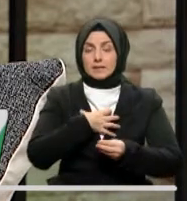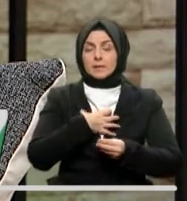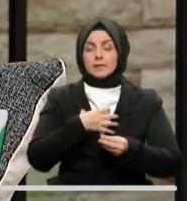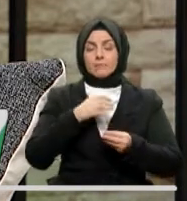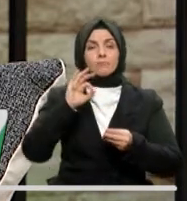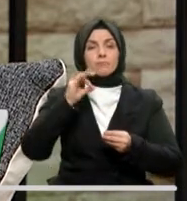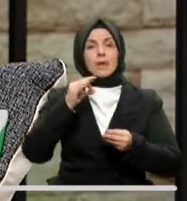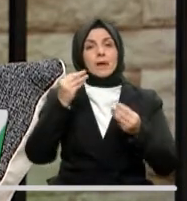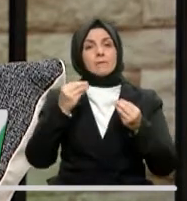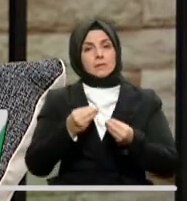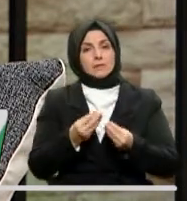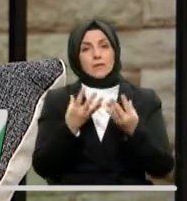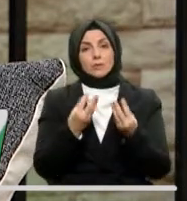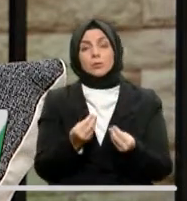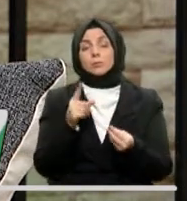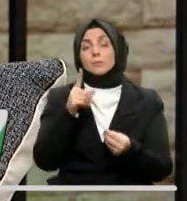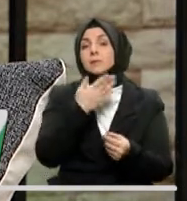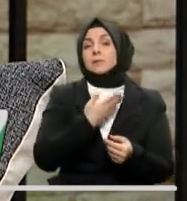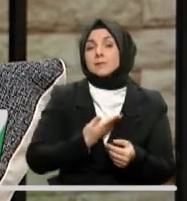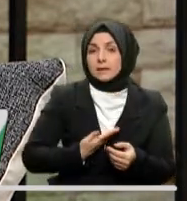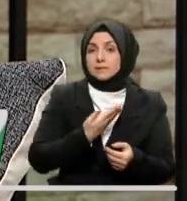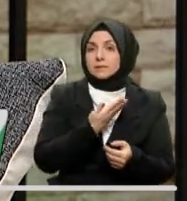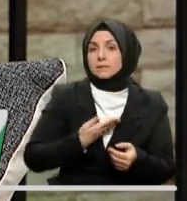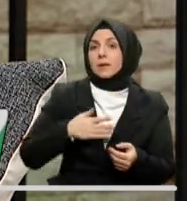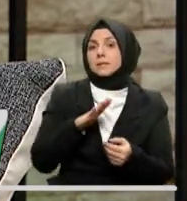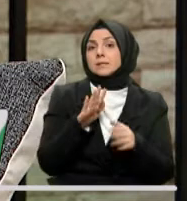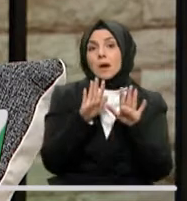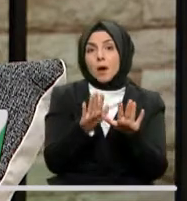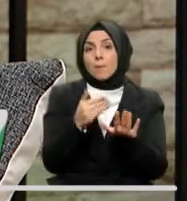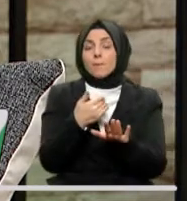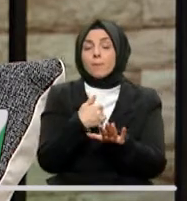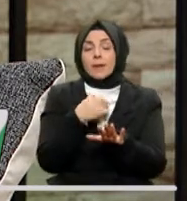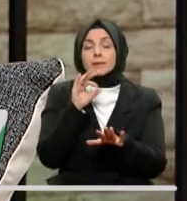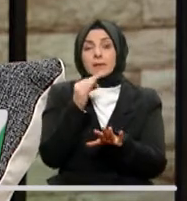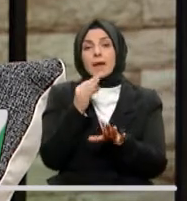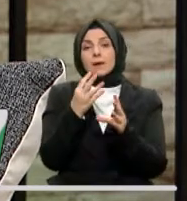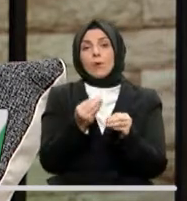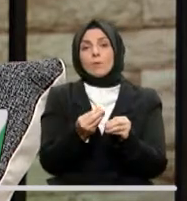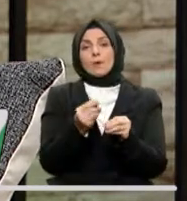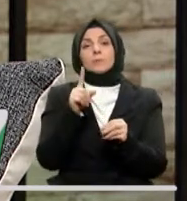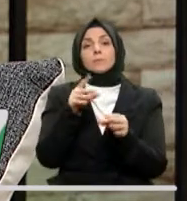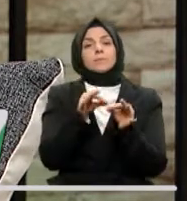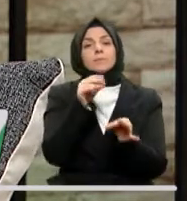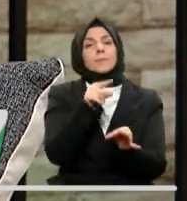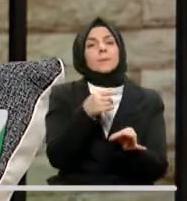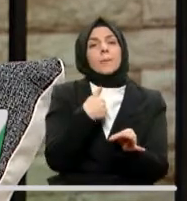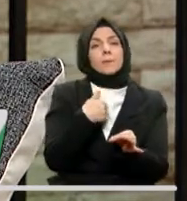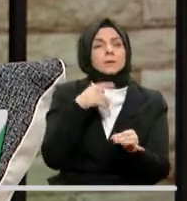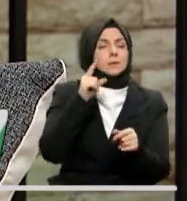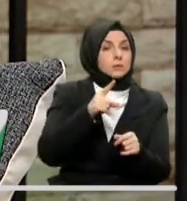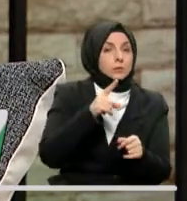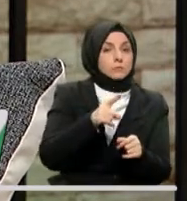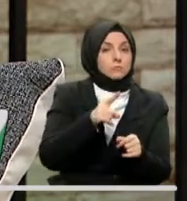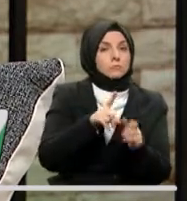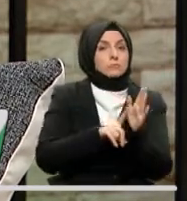değerliyim işte birisi beni onaylansın ya da onaylamasını ben değerliyim işte eleştirsin kızsın Her neyse o tamamen